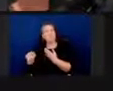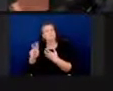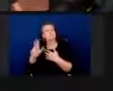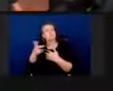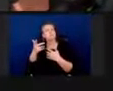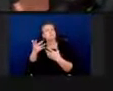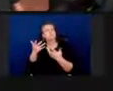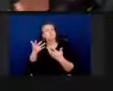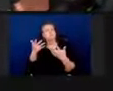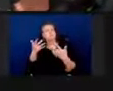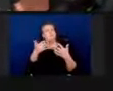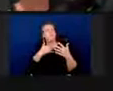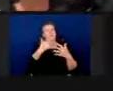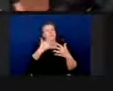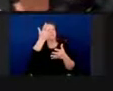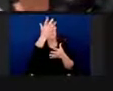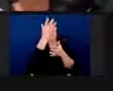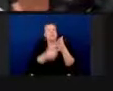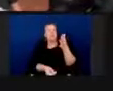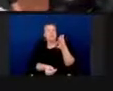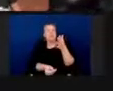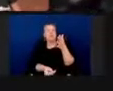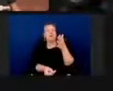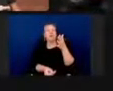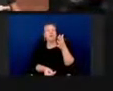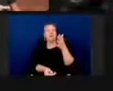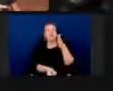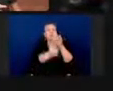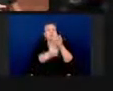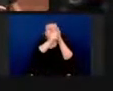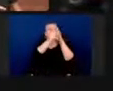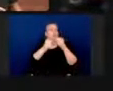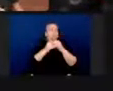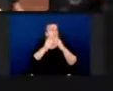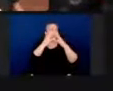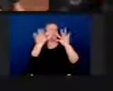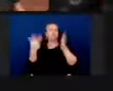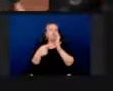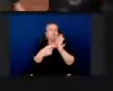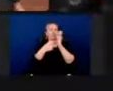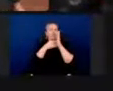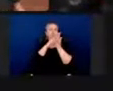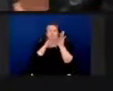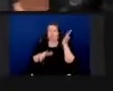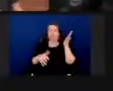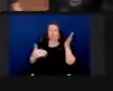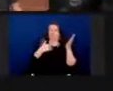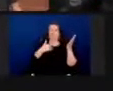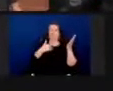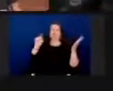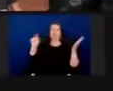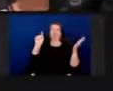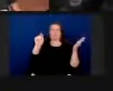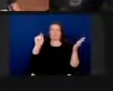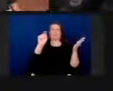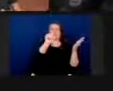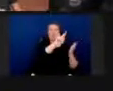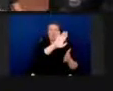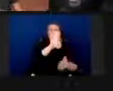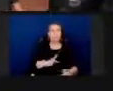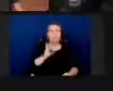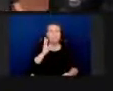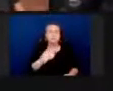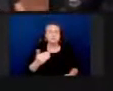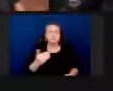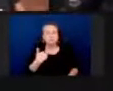wanafunzi wanaonyeshwa yale ambayo wanaweza kufanya na kuwaarifu kuhusu fursa zilizopo za kikazi katika